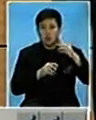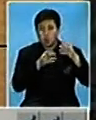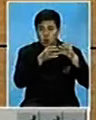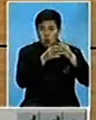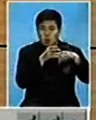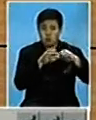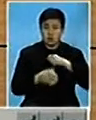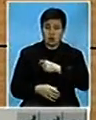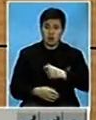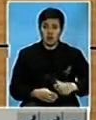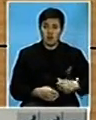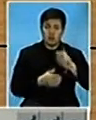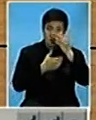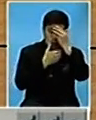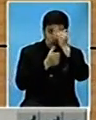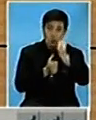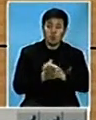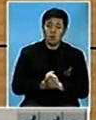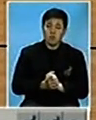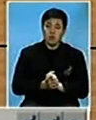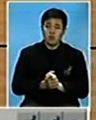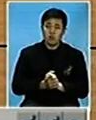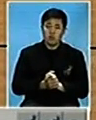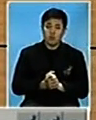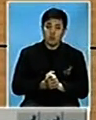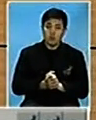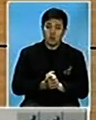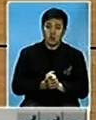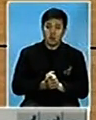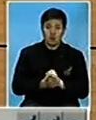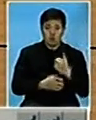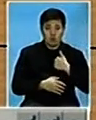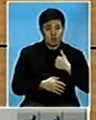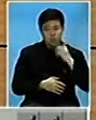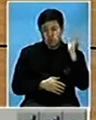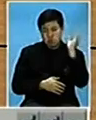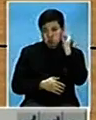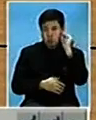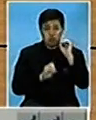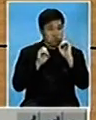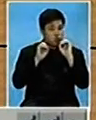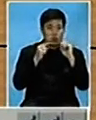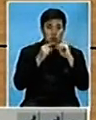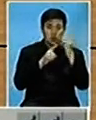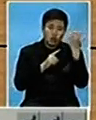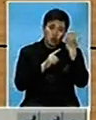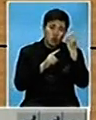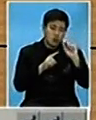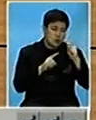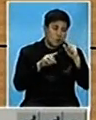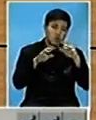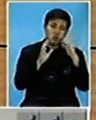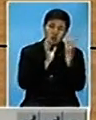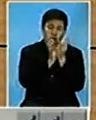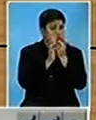กษัตริย์นิยมท่านประธานครับผมไม่เคยได้ยินโทรทัศน์ช่องปกติหรือโทรทัศน์ผ่านดาวเทียม